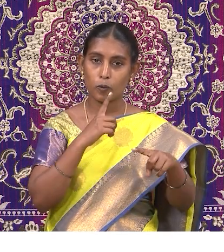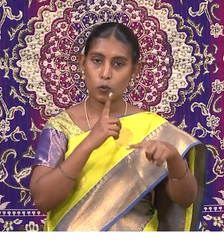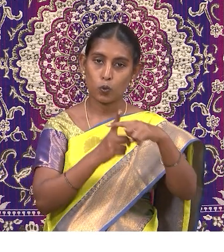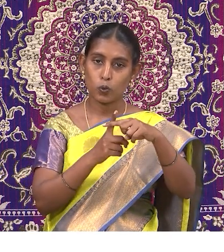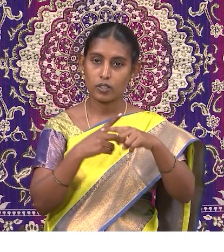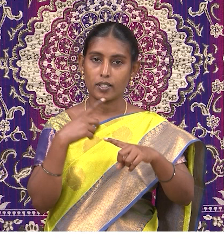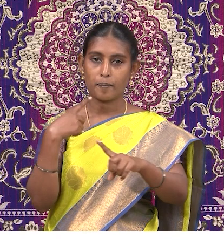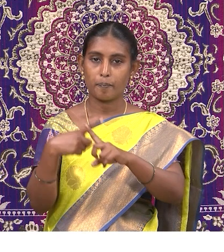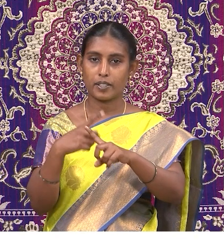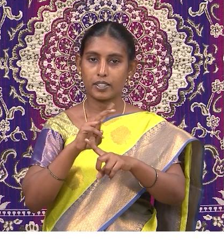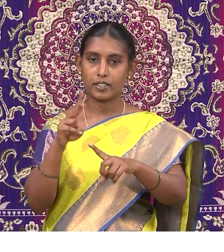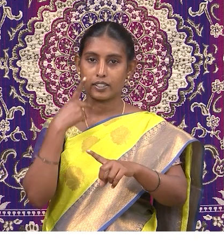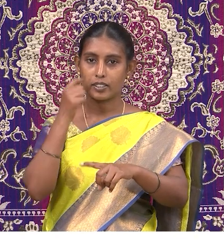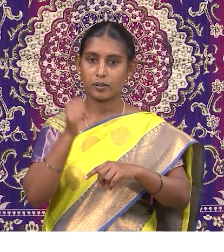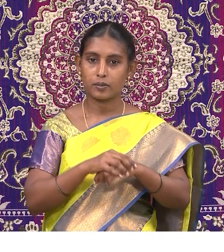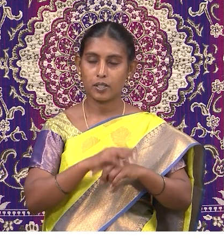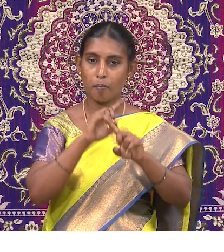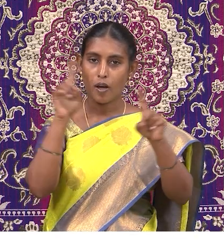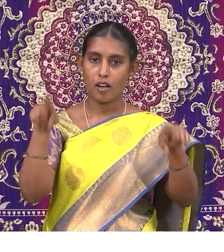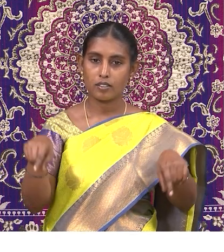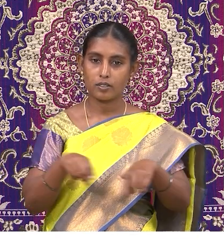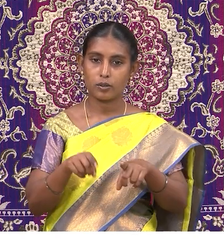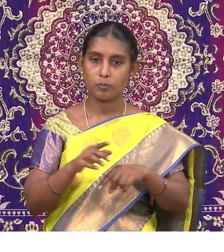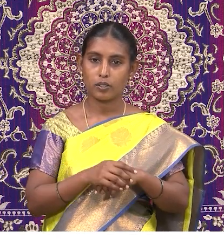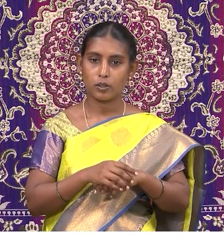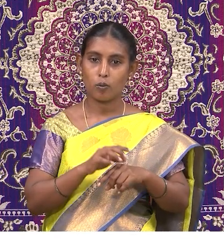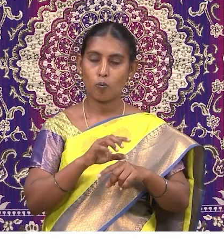கண்டுபிடிச்சாச்சா, எப்படி பாக்ஸ் போட்டு எழுதுவீங்க, மூலங்களின் கூடுதல்